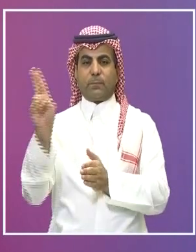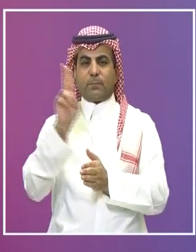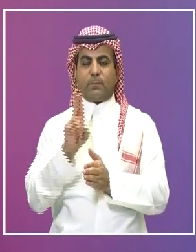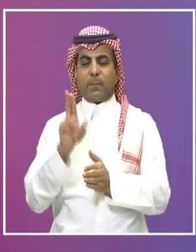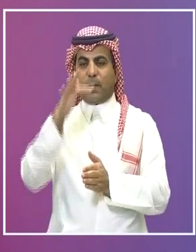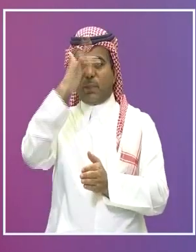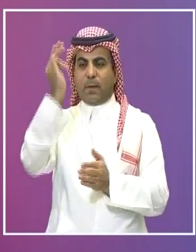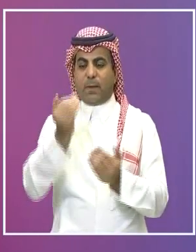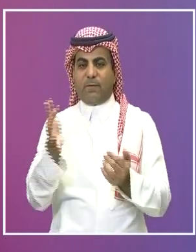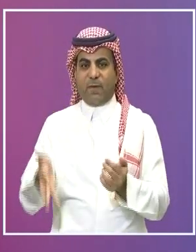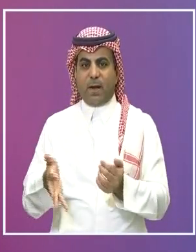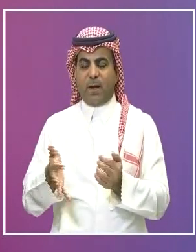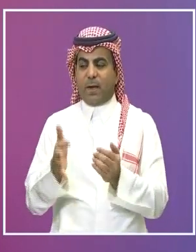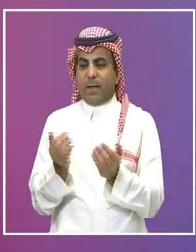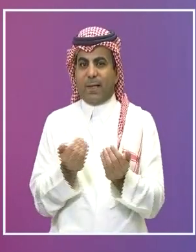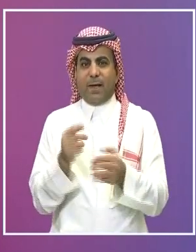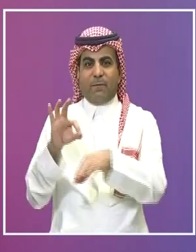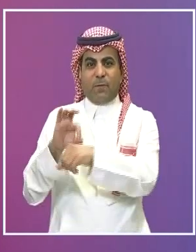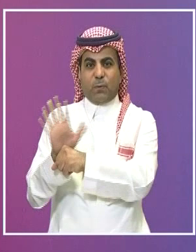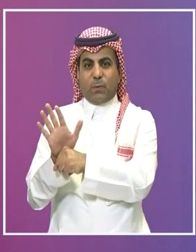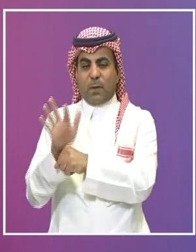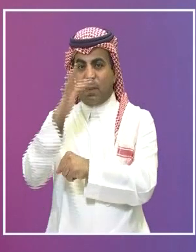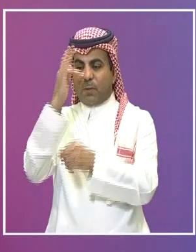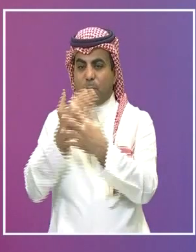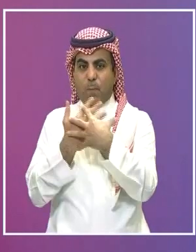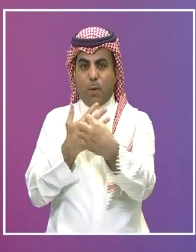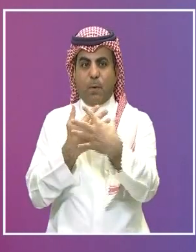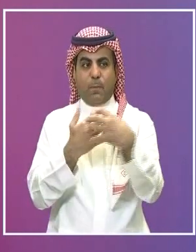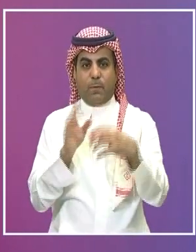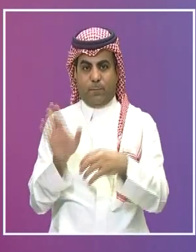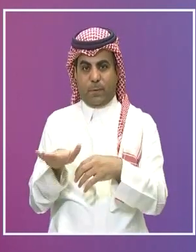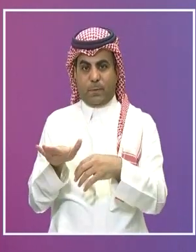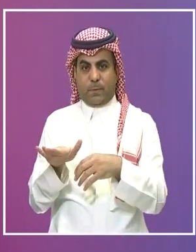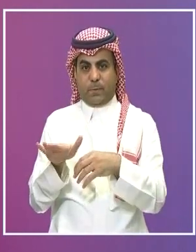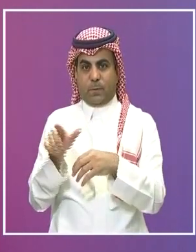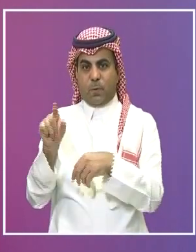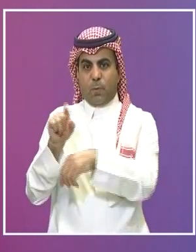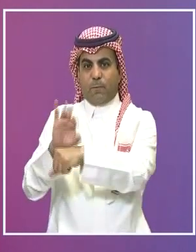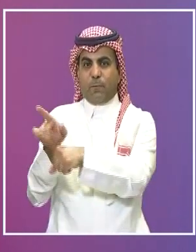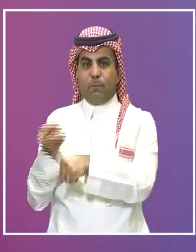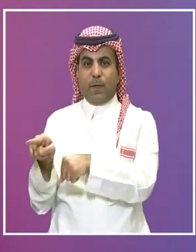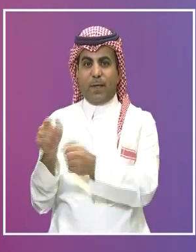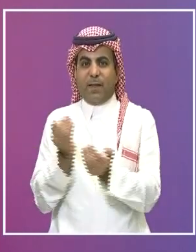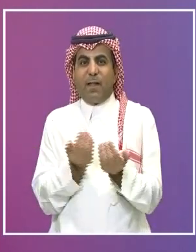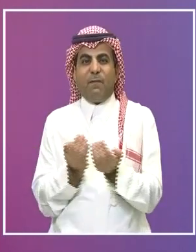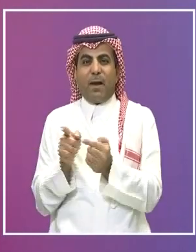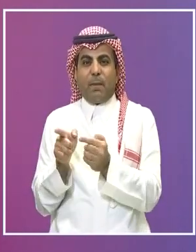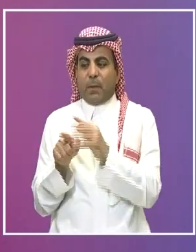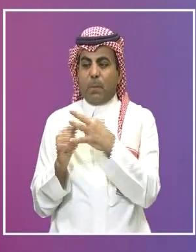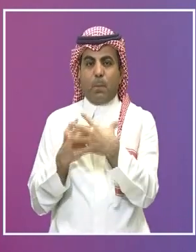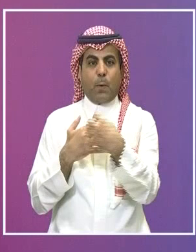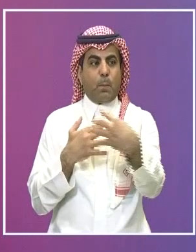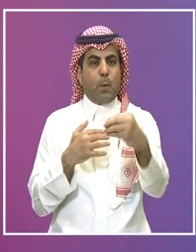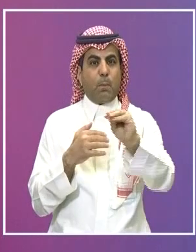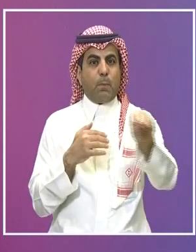يصيب الطفل ينقل العدوى أم فقط تكون المسألة مسألة أنه يصاب بالعدوى ولا ينقلها للآخرين؟